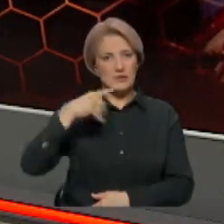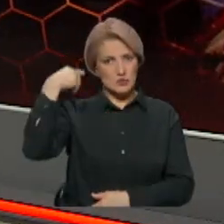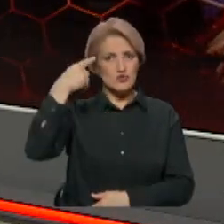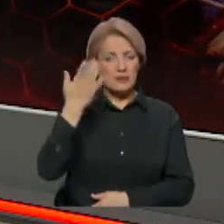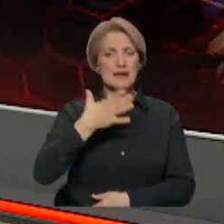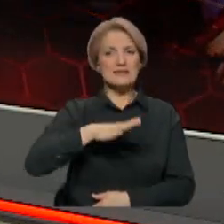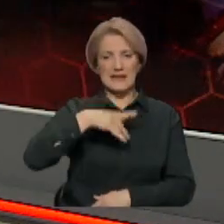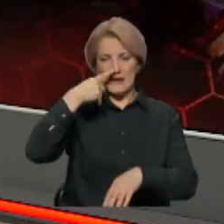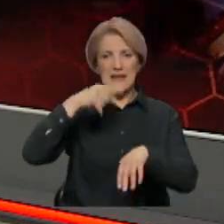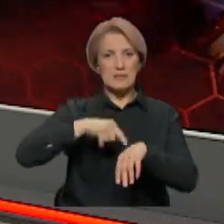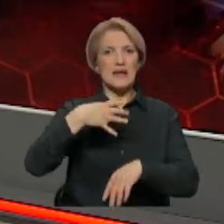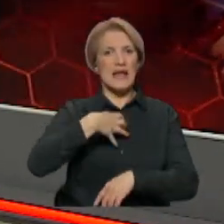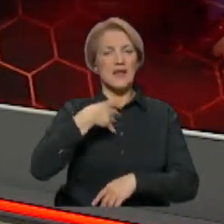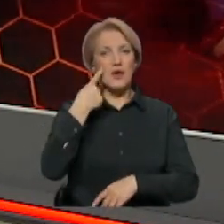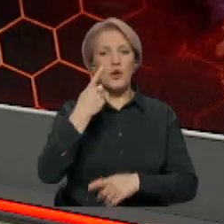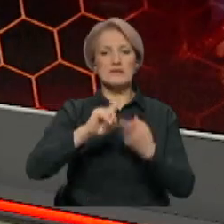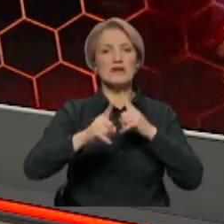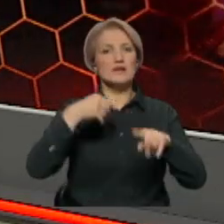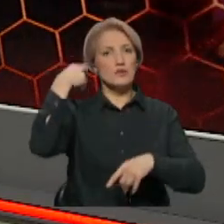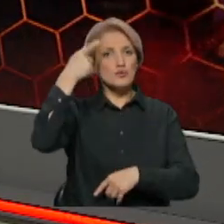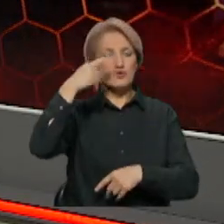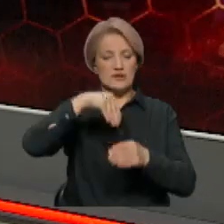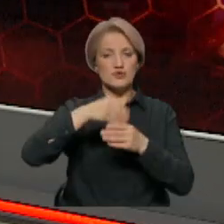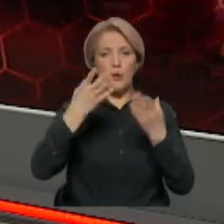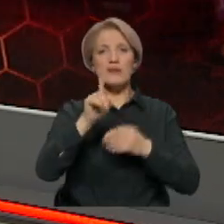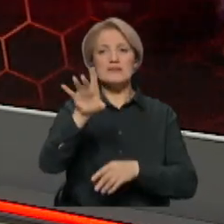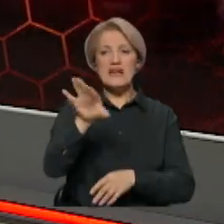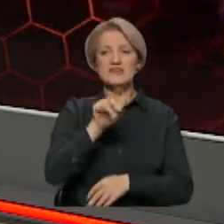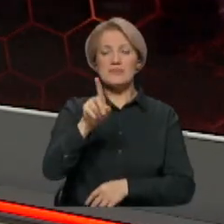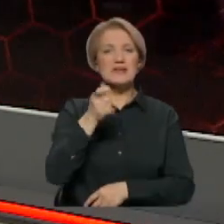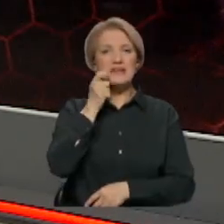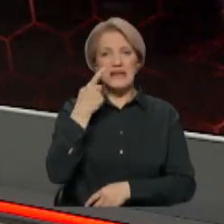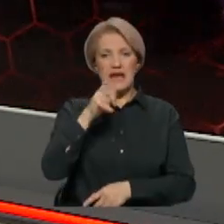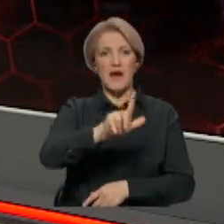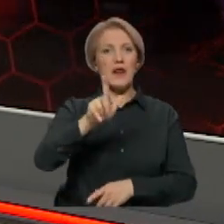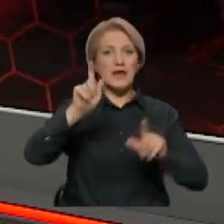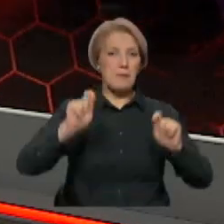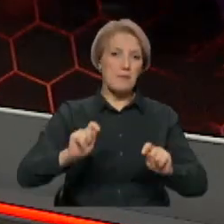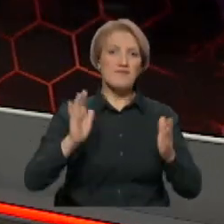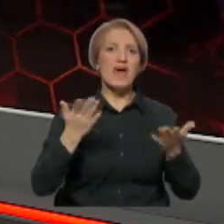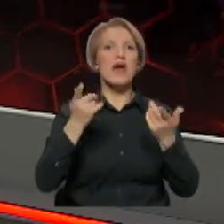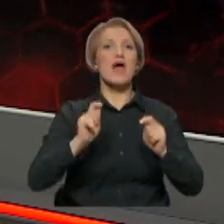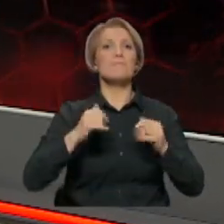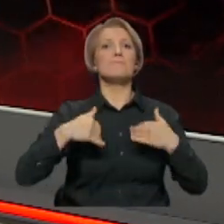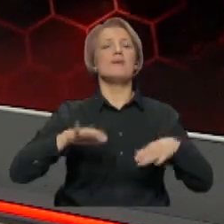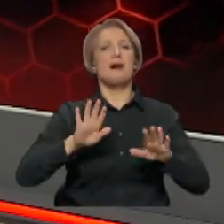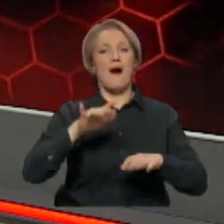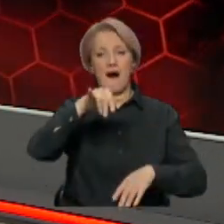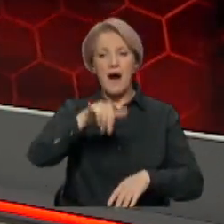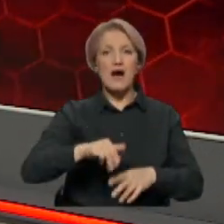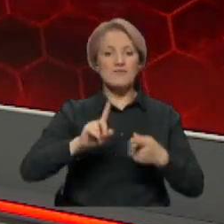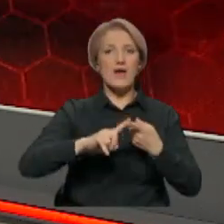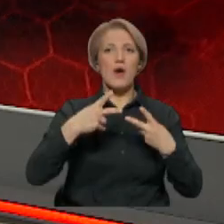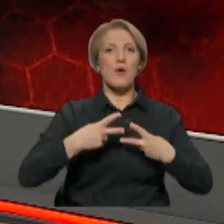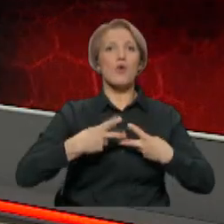inanmak, kendine göre bir siyasal düşüncede olmak, seçtiği bir dinin gereklerini yapmak ya da yapmamak hak ve özgürlüğüne